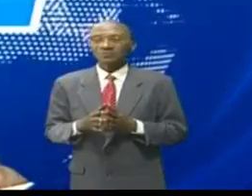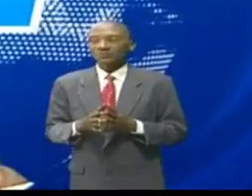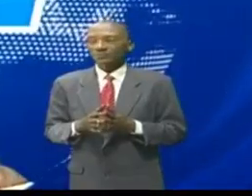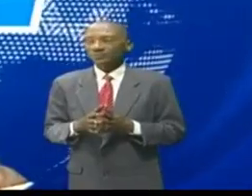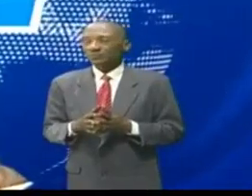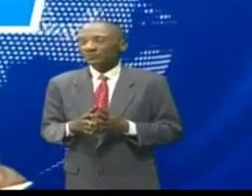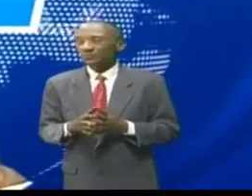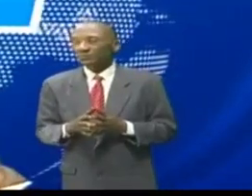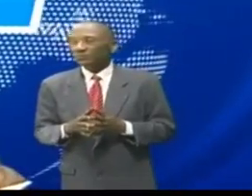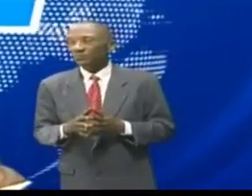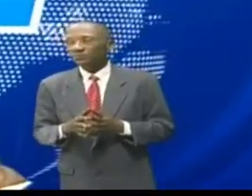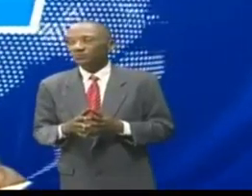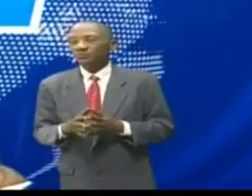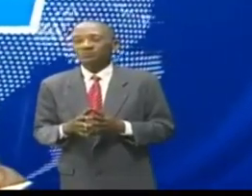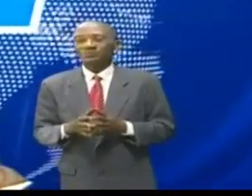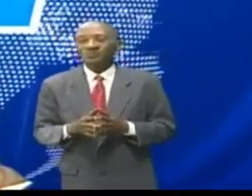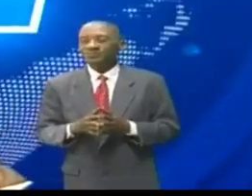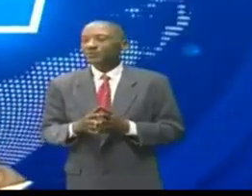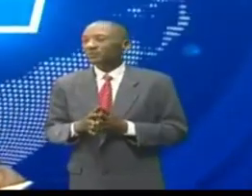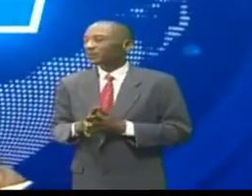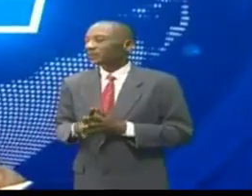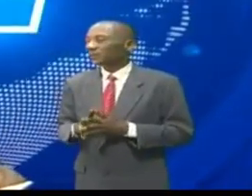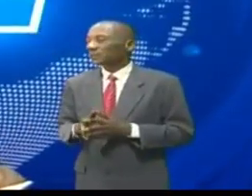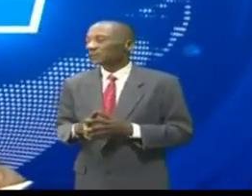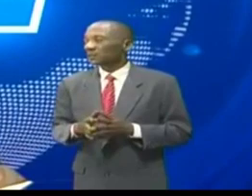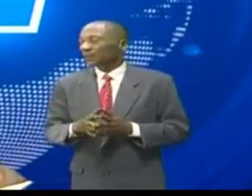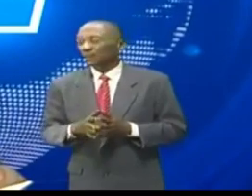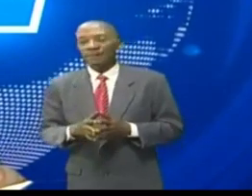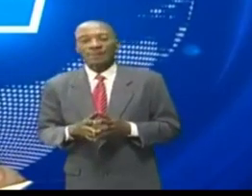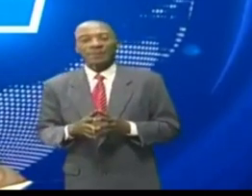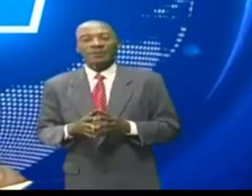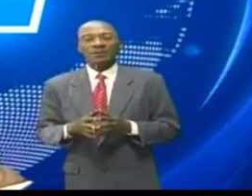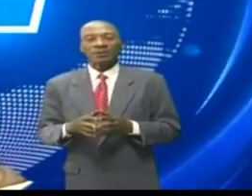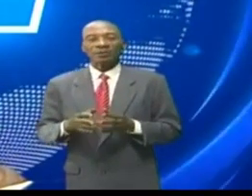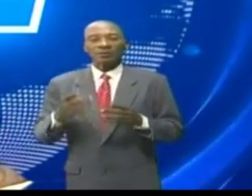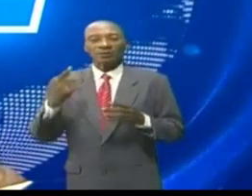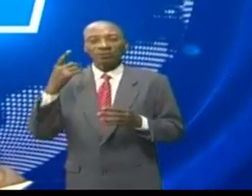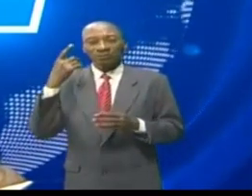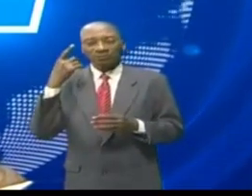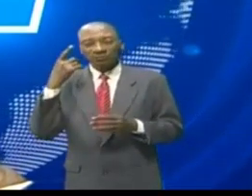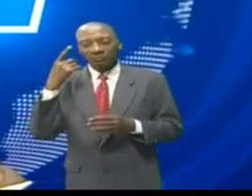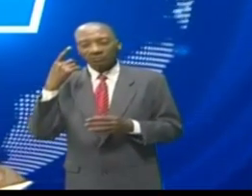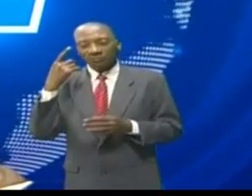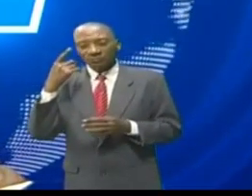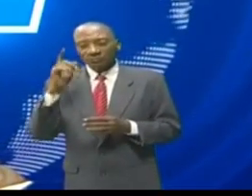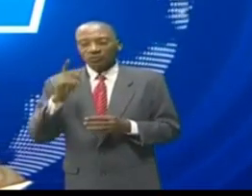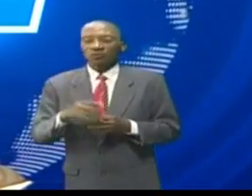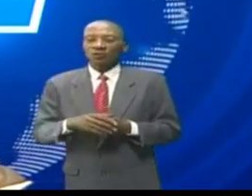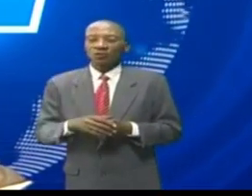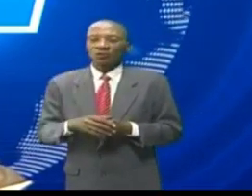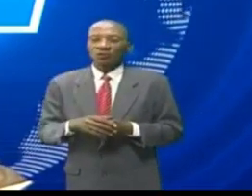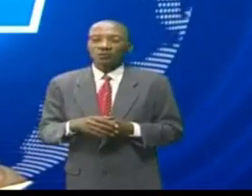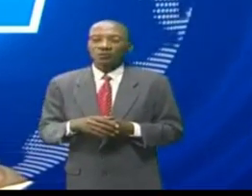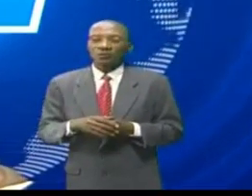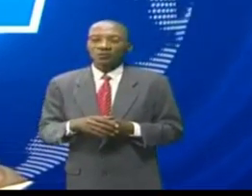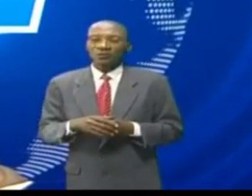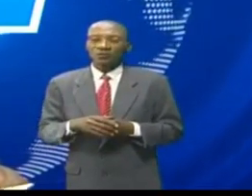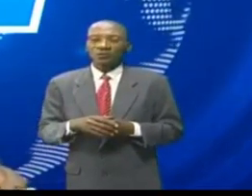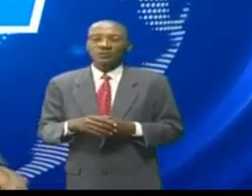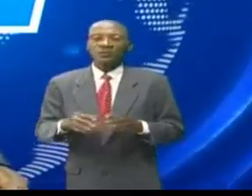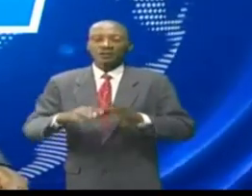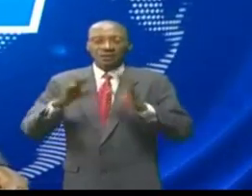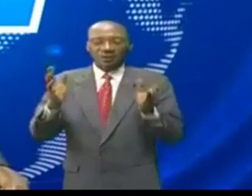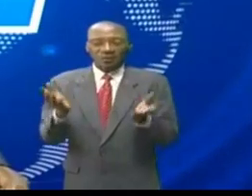Et dans le cadre des travaux d'entretien et de réhabilitation de l'avenue Ma Campagne, l'OVD procédera à la fermeture de la dite